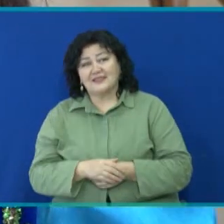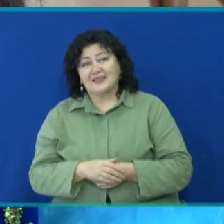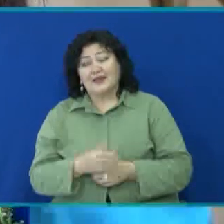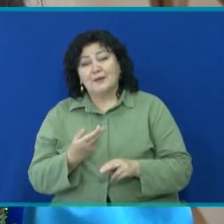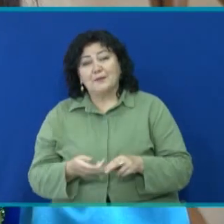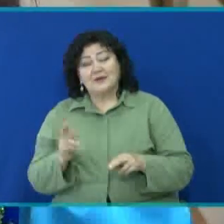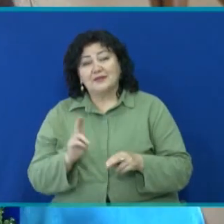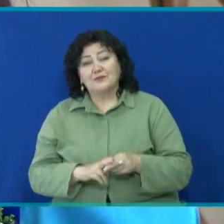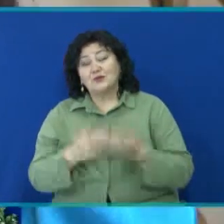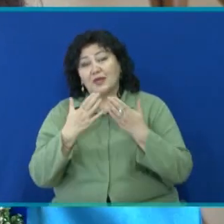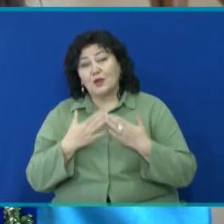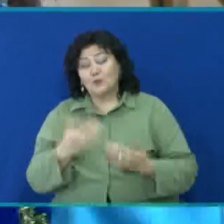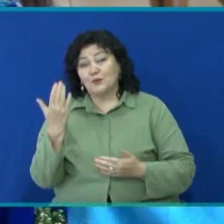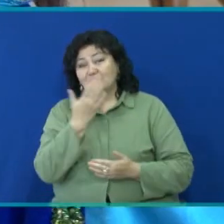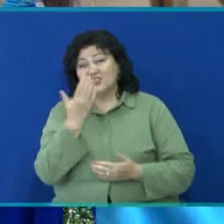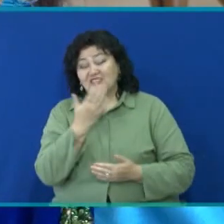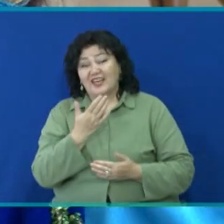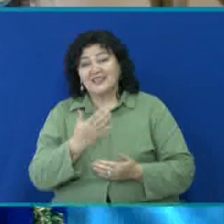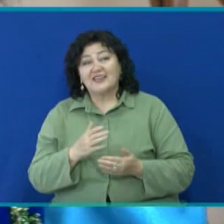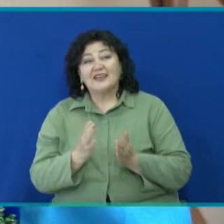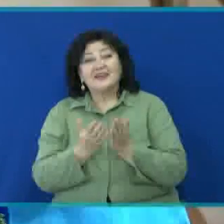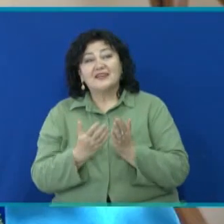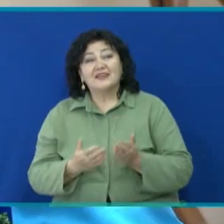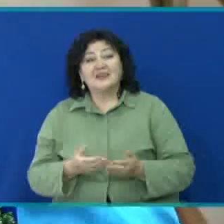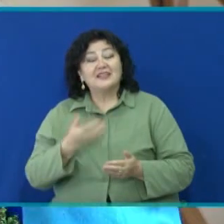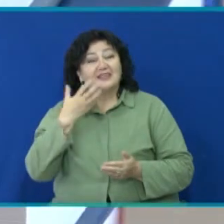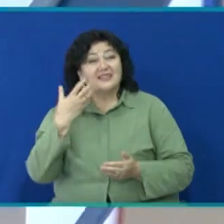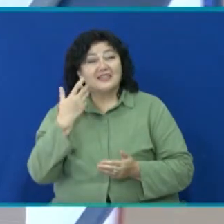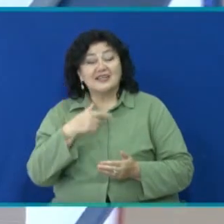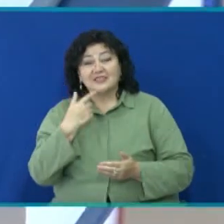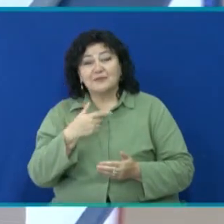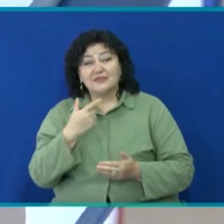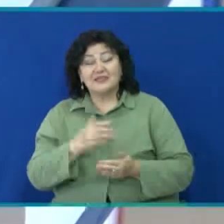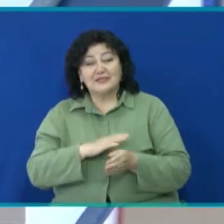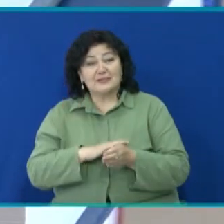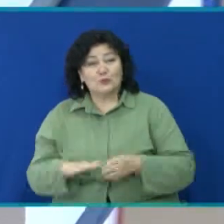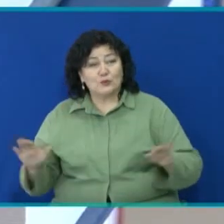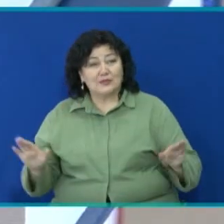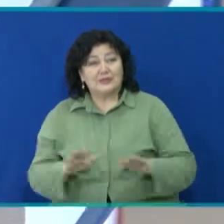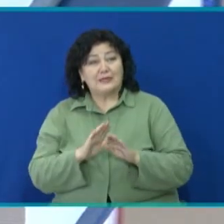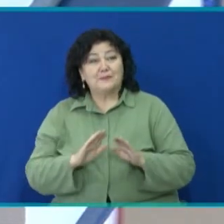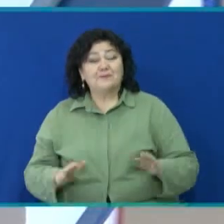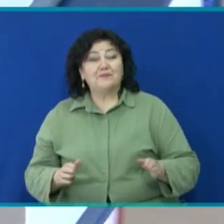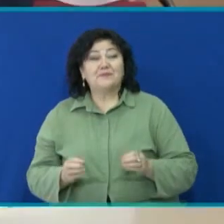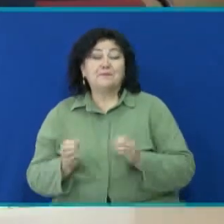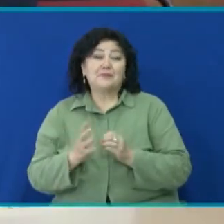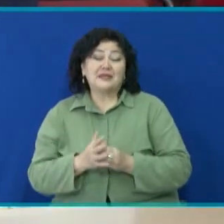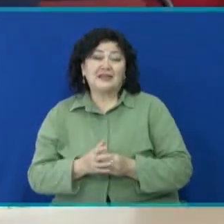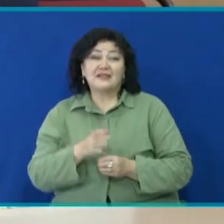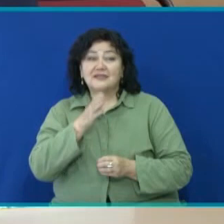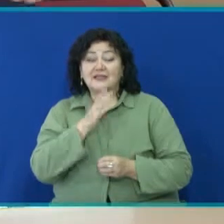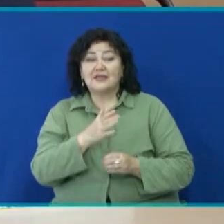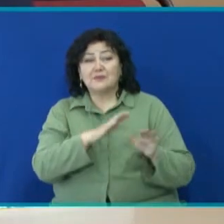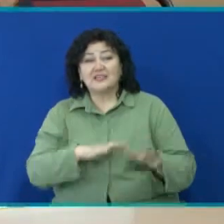кітап оқығанда жақсы көремін. Сонымен қатар мен татар тілінде ән айттым. Мектепке жол акциясы елімізде 15 жылдан бері өткізіліп